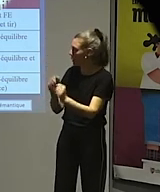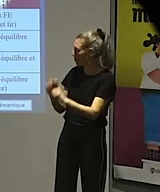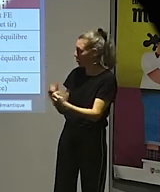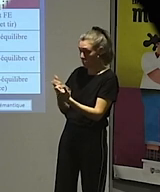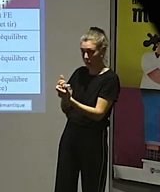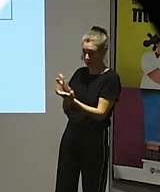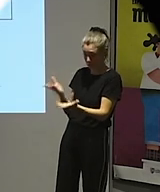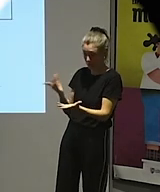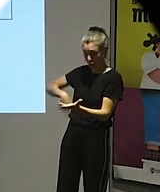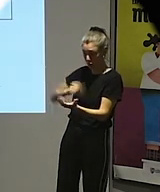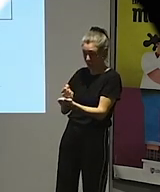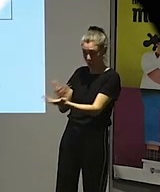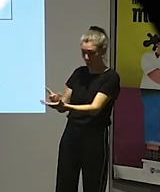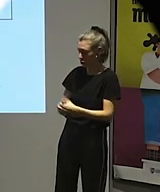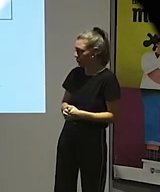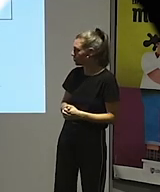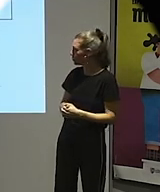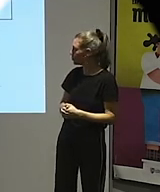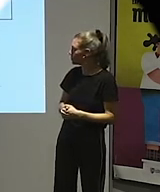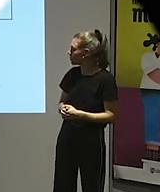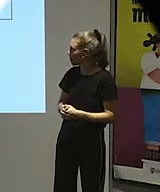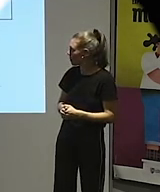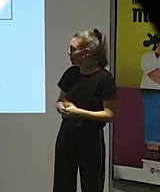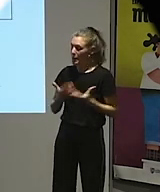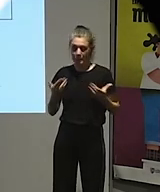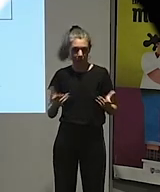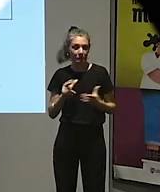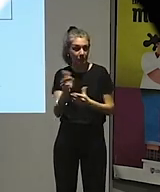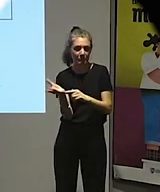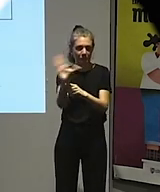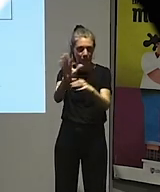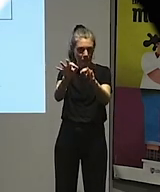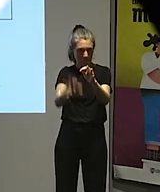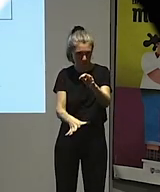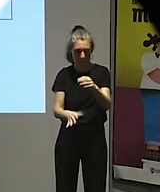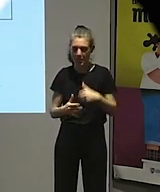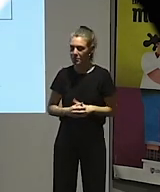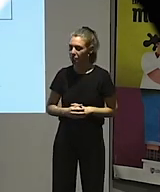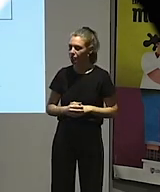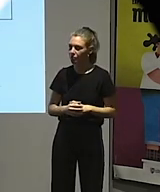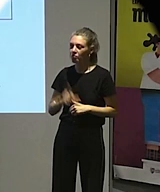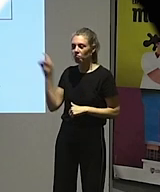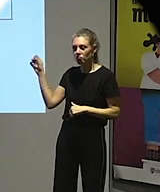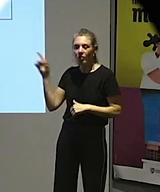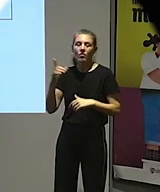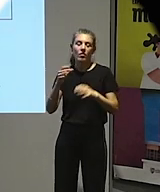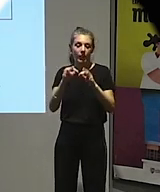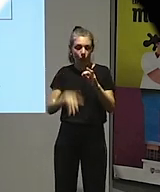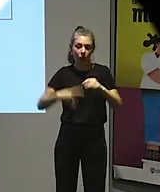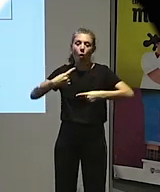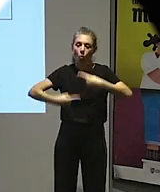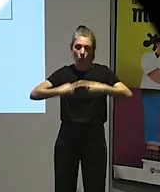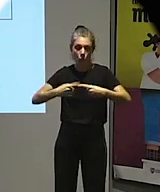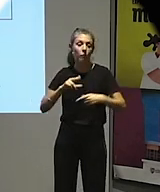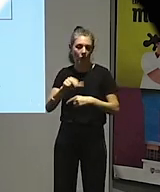comme outils pour cette étude. Et puis là, je vais vous présenter les résultats. Alors, c'est des résultats préliminaires qui vont être publiés dans une